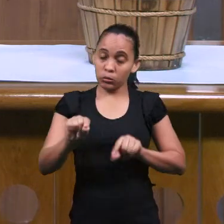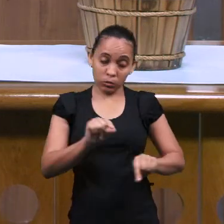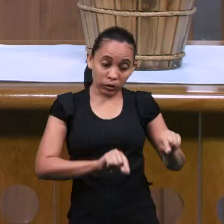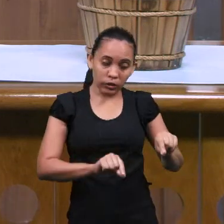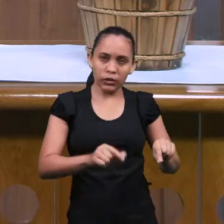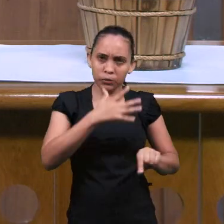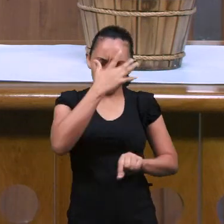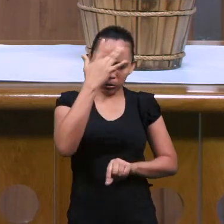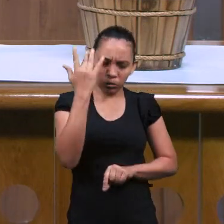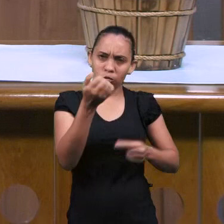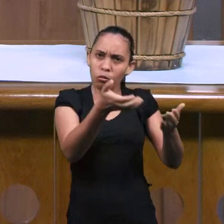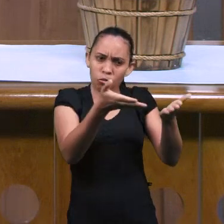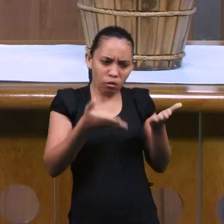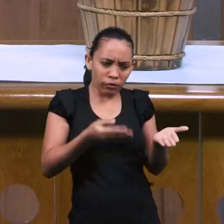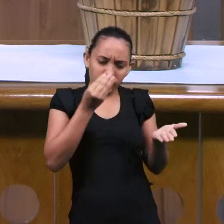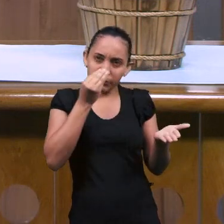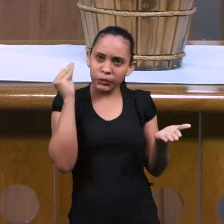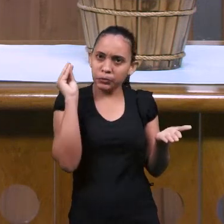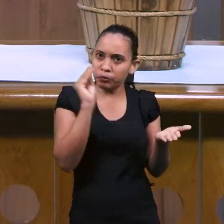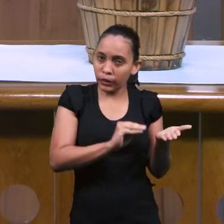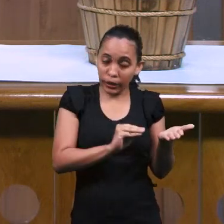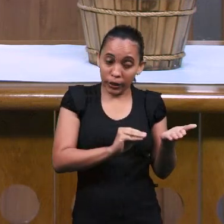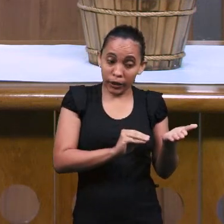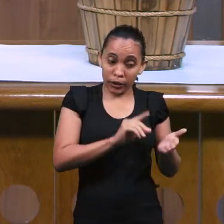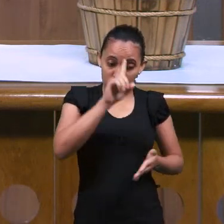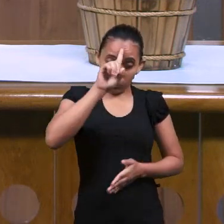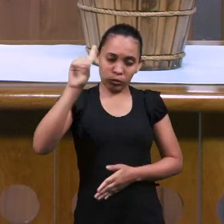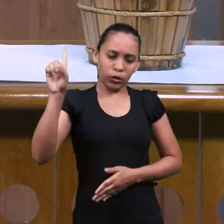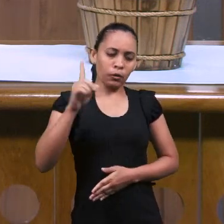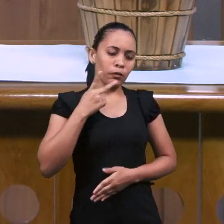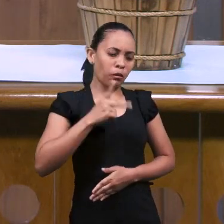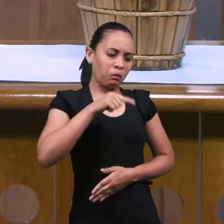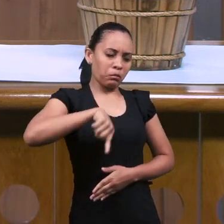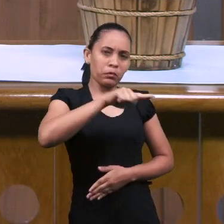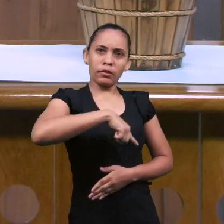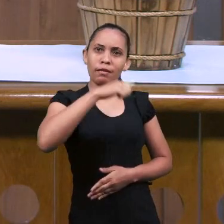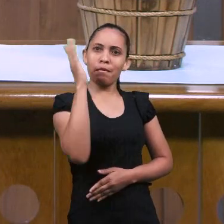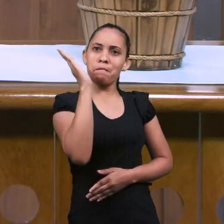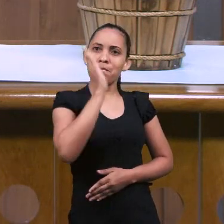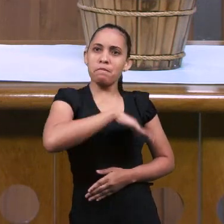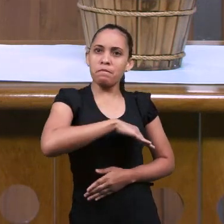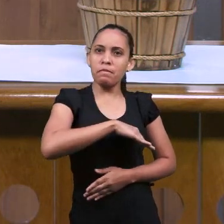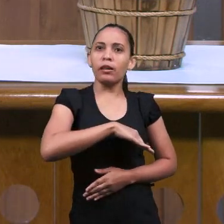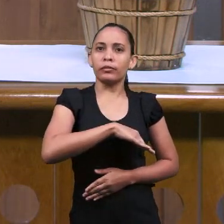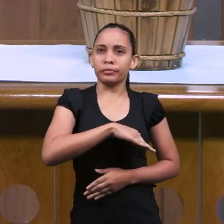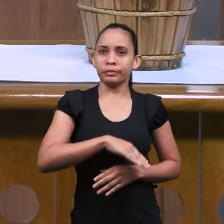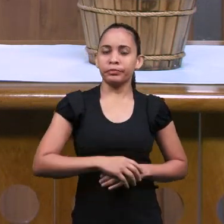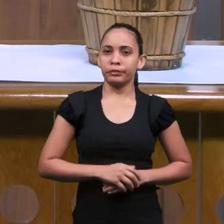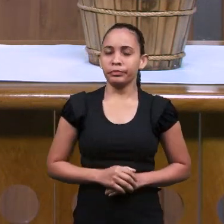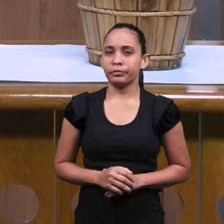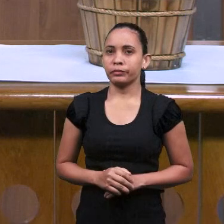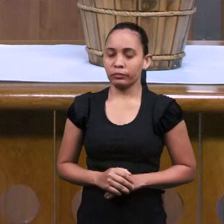l'invitation et qui le sont appelés des mauvais. Tout cela existe. Nous devons avoir le soin